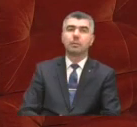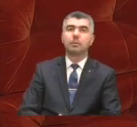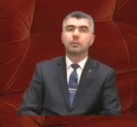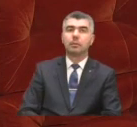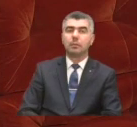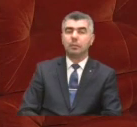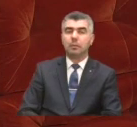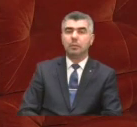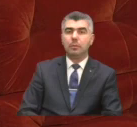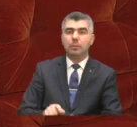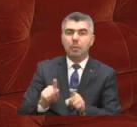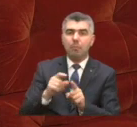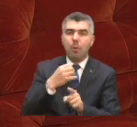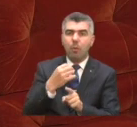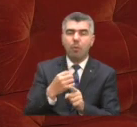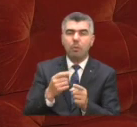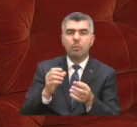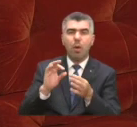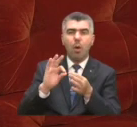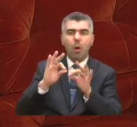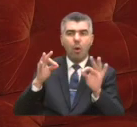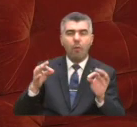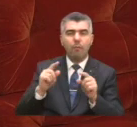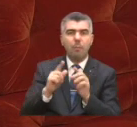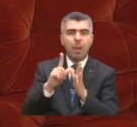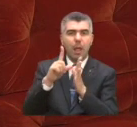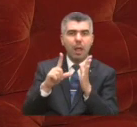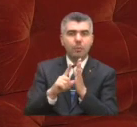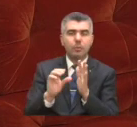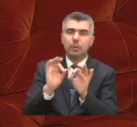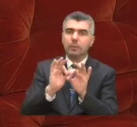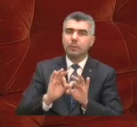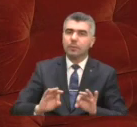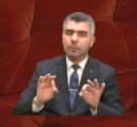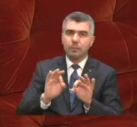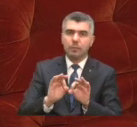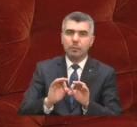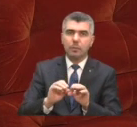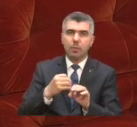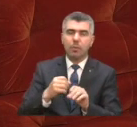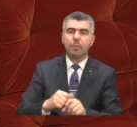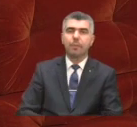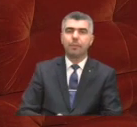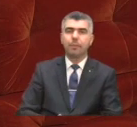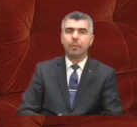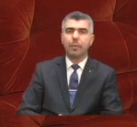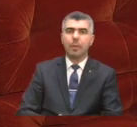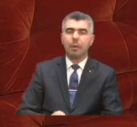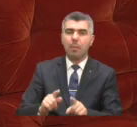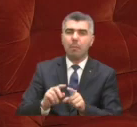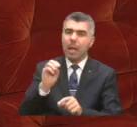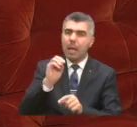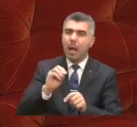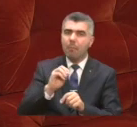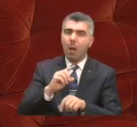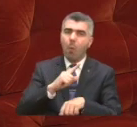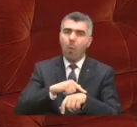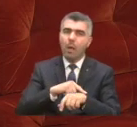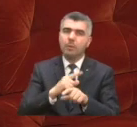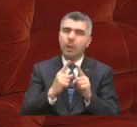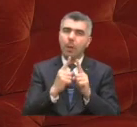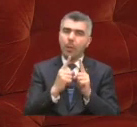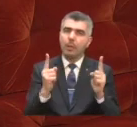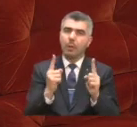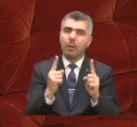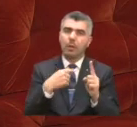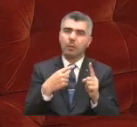فيما يخص ما نتكلمش لكم على الترسانه القانونيه لانه غتكون عندنا المناسبة باش نتكلموا عليه، غير